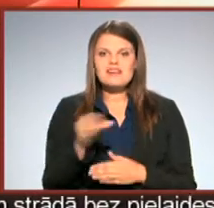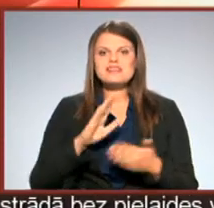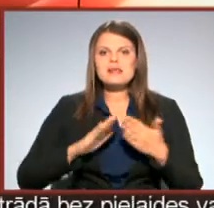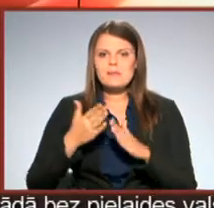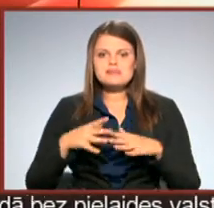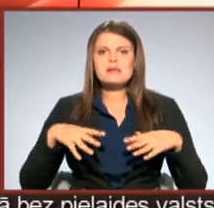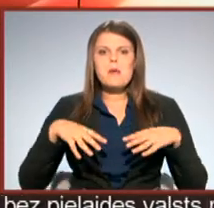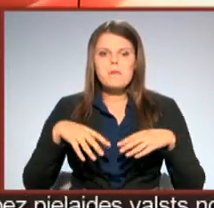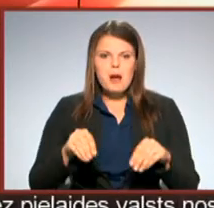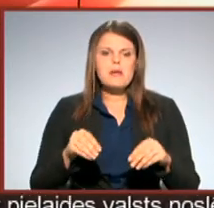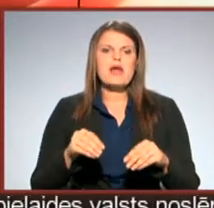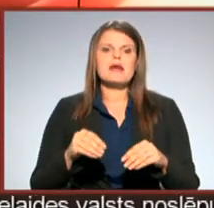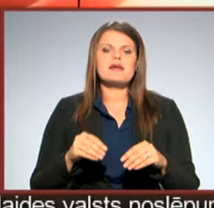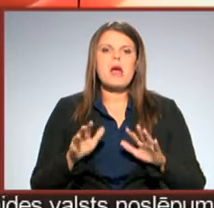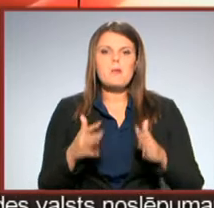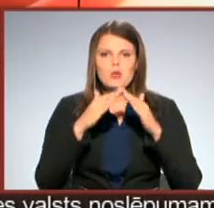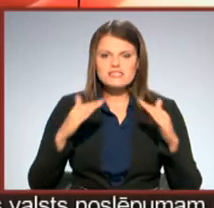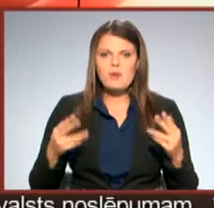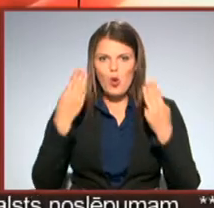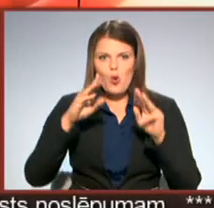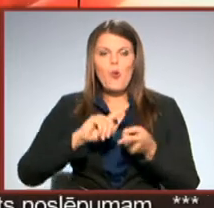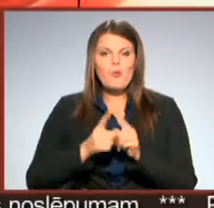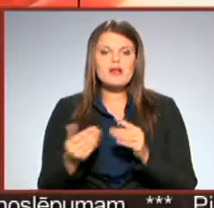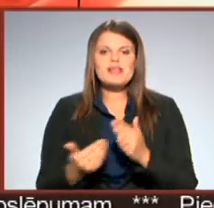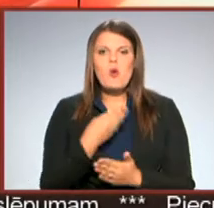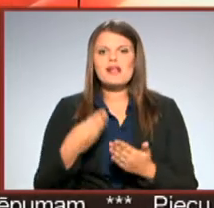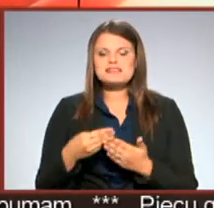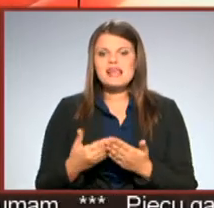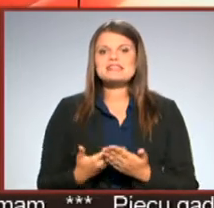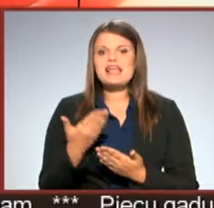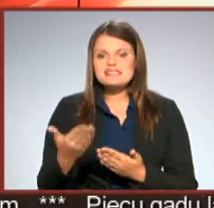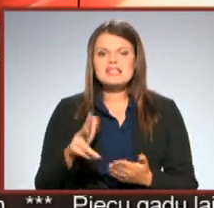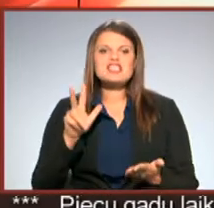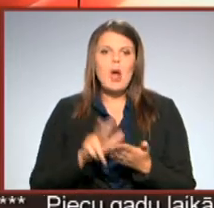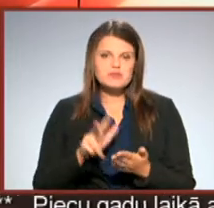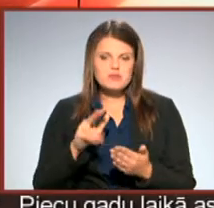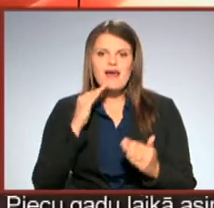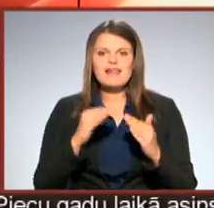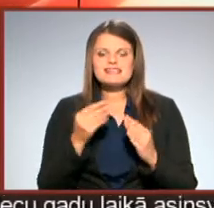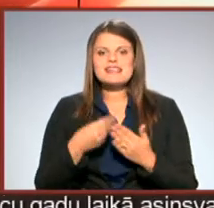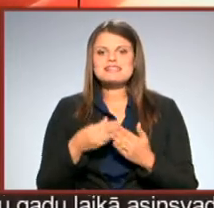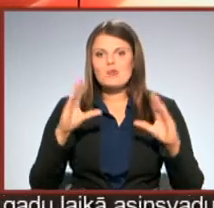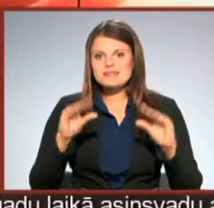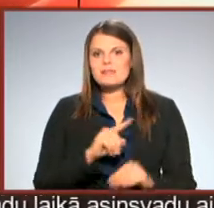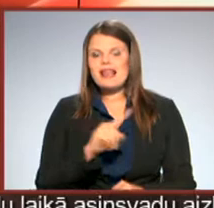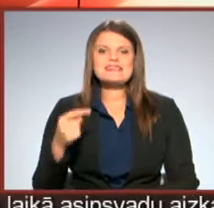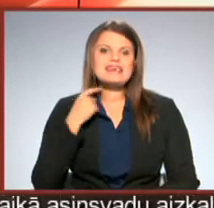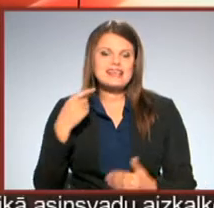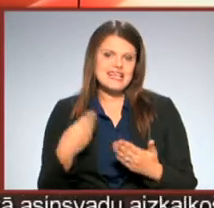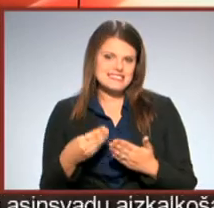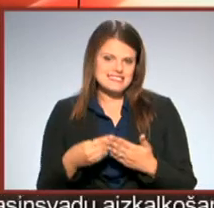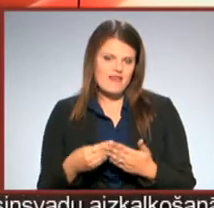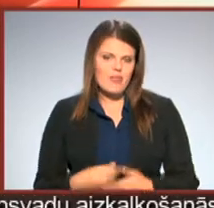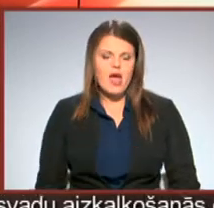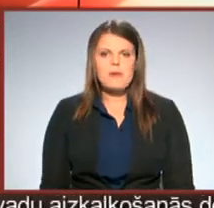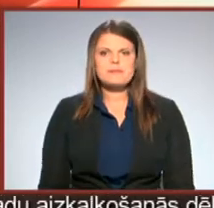pabeigta katlmāju modernizācijas projekta un jaunie tarifi iesniegti apstiprināšanai regulatoram. Rēzekne tarifu samazināšot līdz Rīgas cenām, plašāk